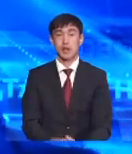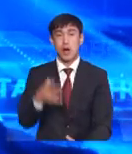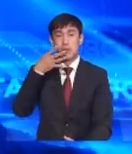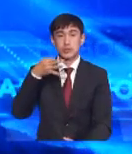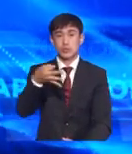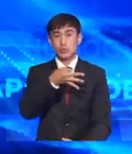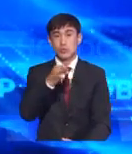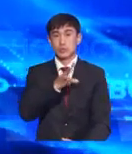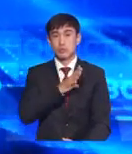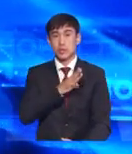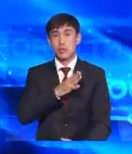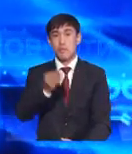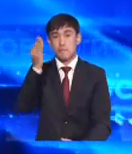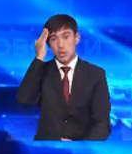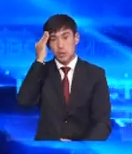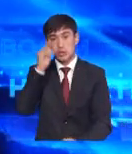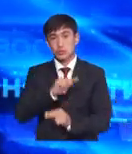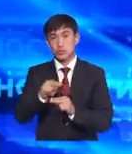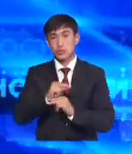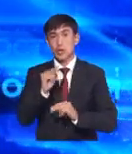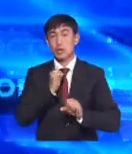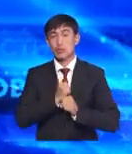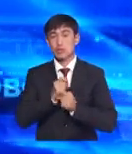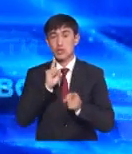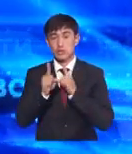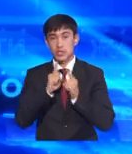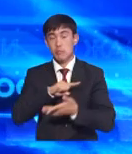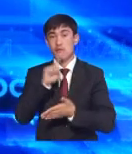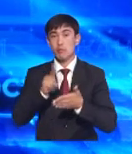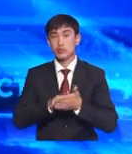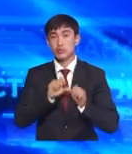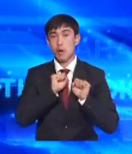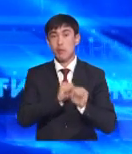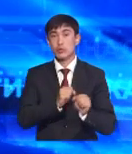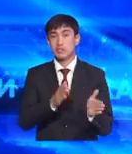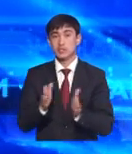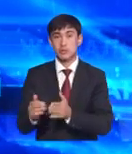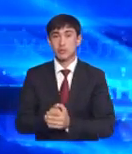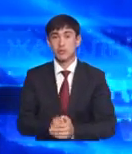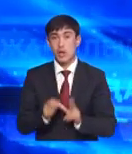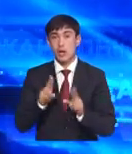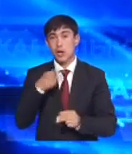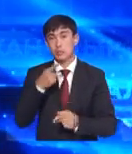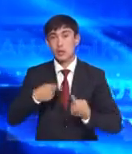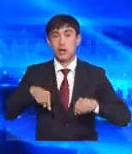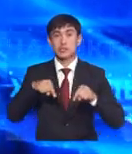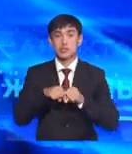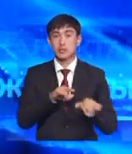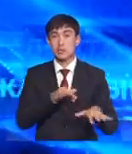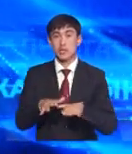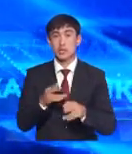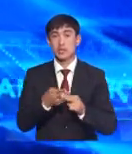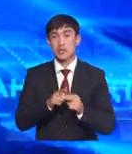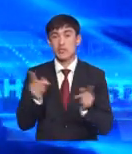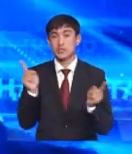В Алматинской области состоялась методика инструктивное рабочее совещание по вопросам оборонной системы. Как отметили